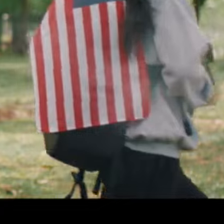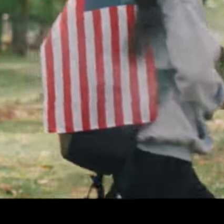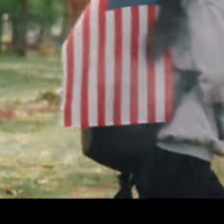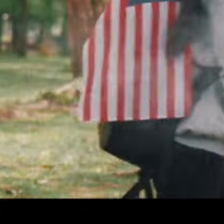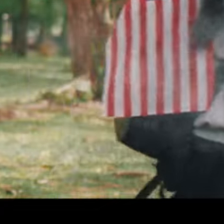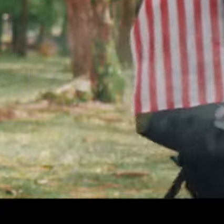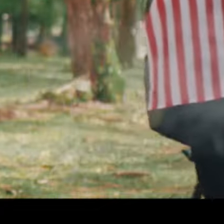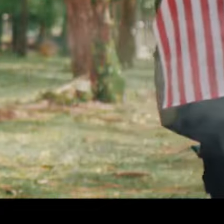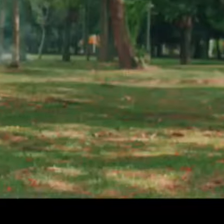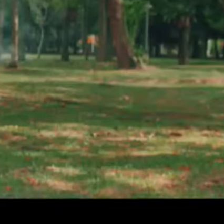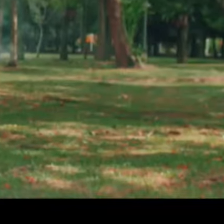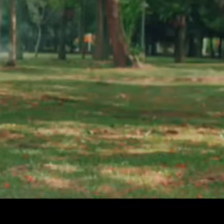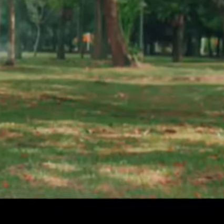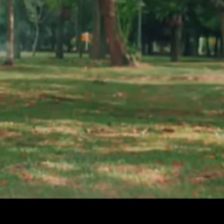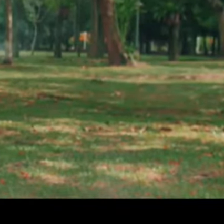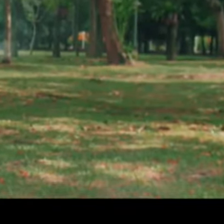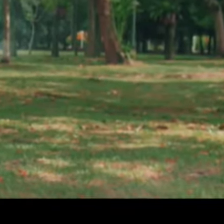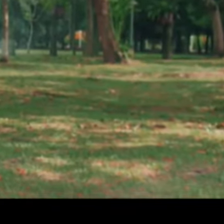negara berdaulat.